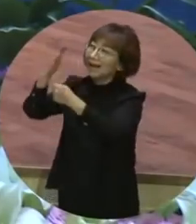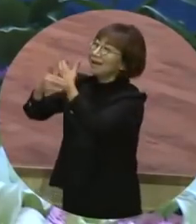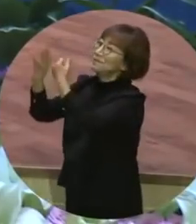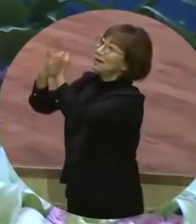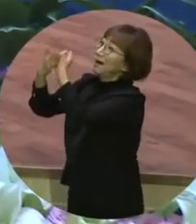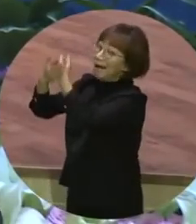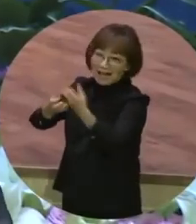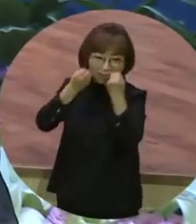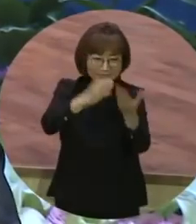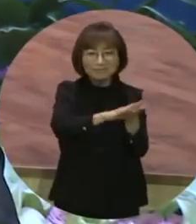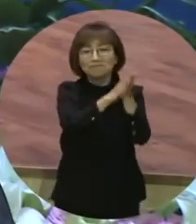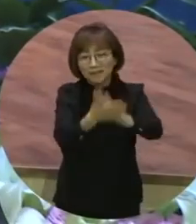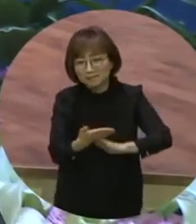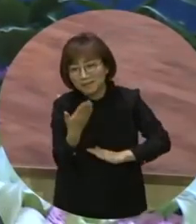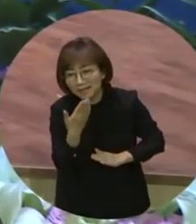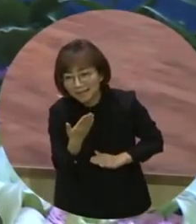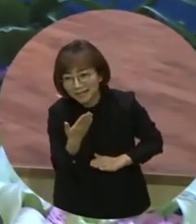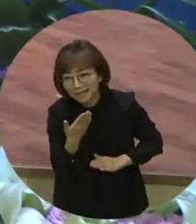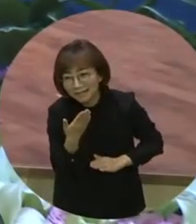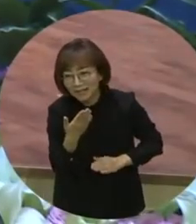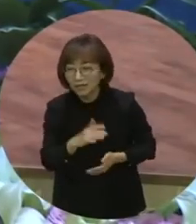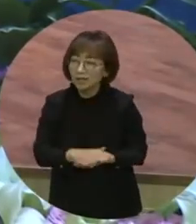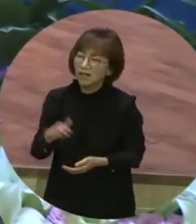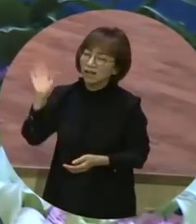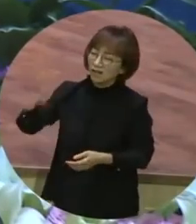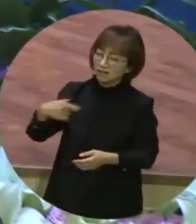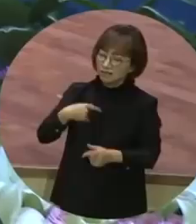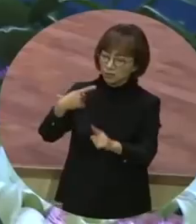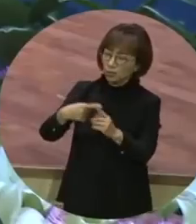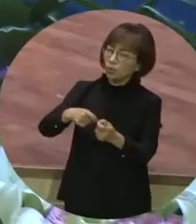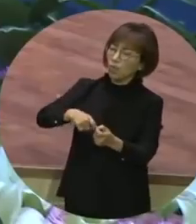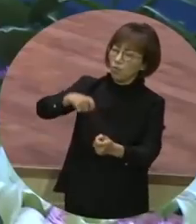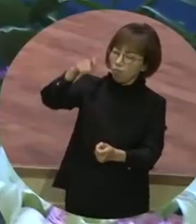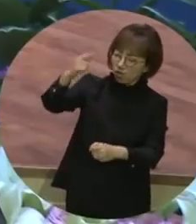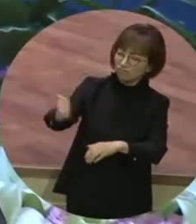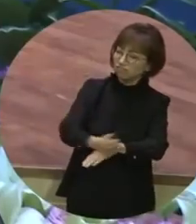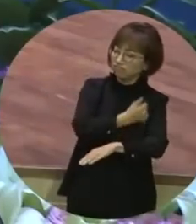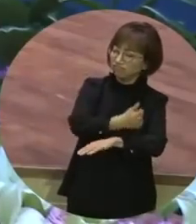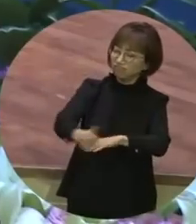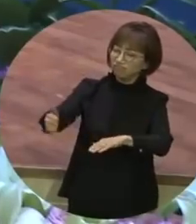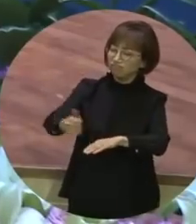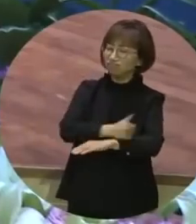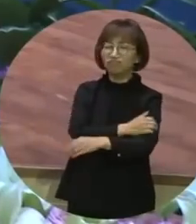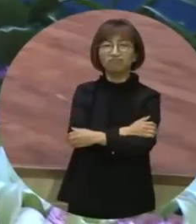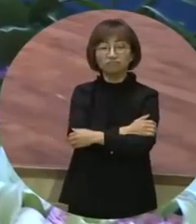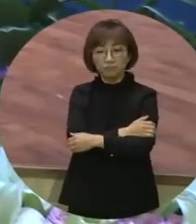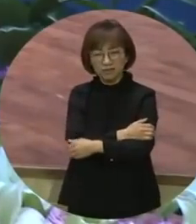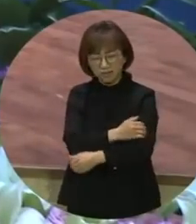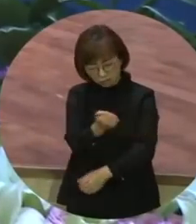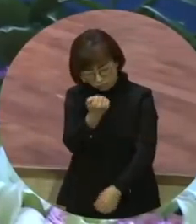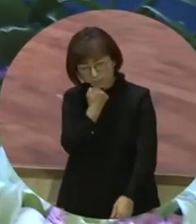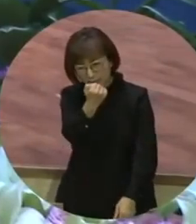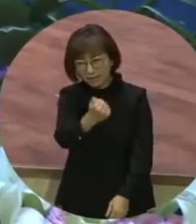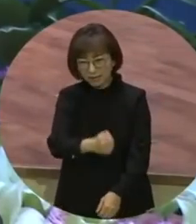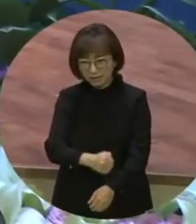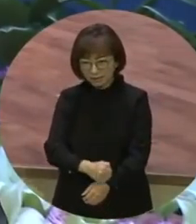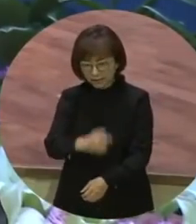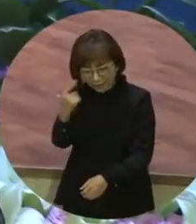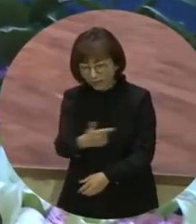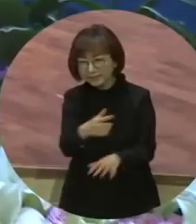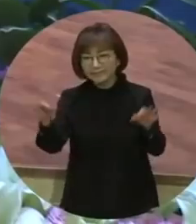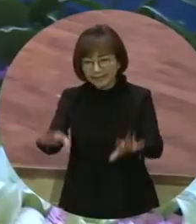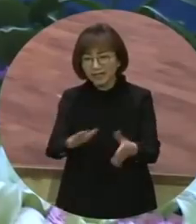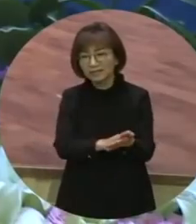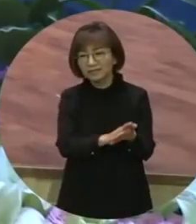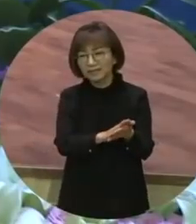아이고만 나도 교회 수십 년 다니 말은 웃기지 마세요. 하루만 지나면 에털로 바뀌어. 사단이